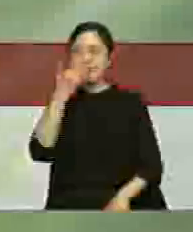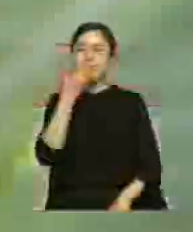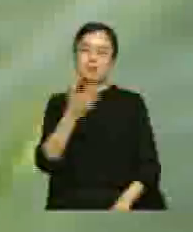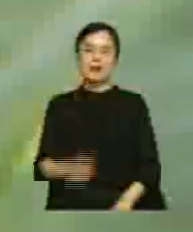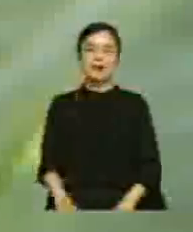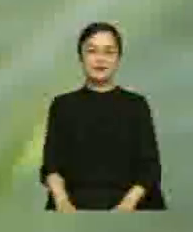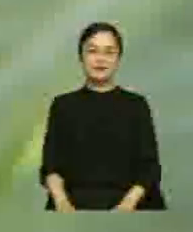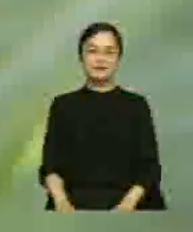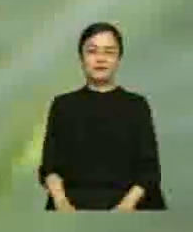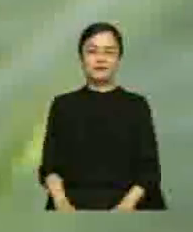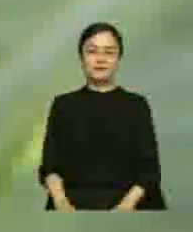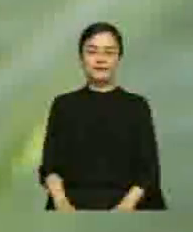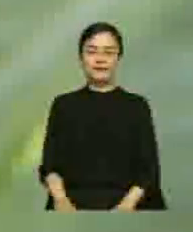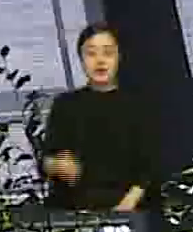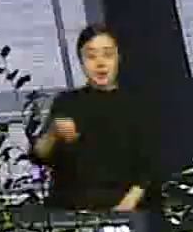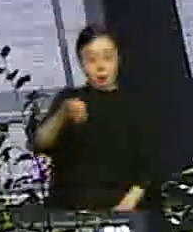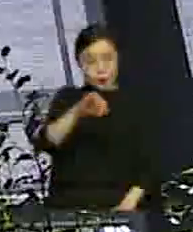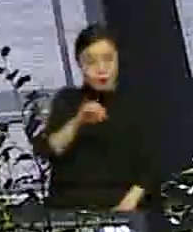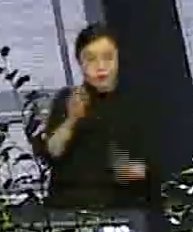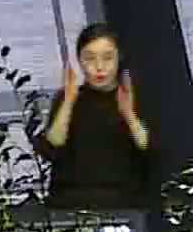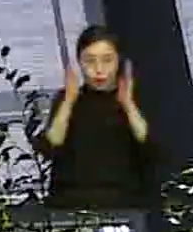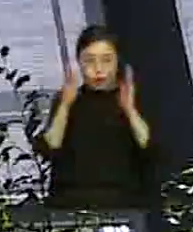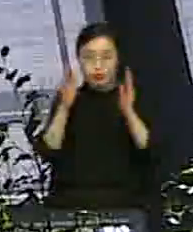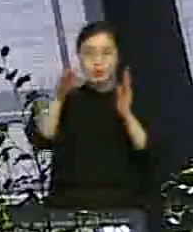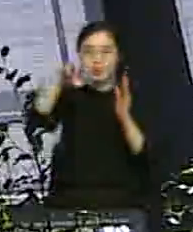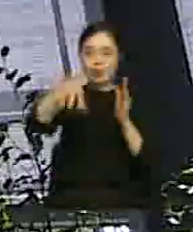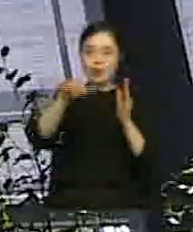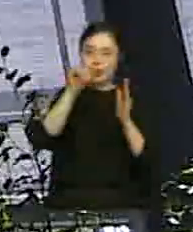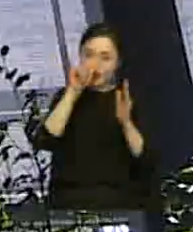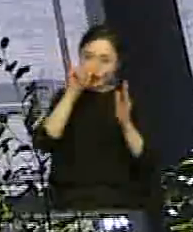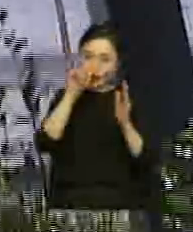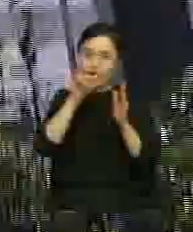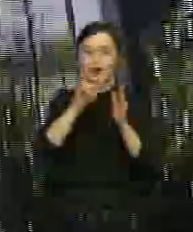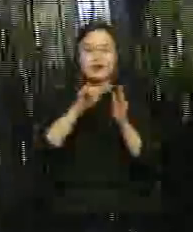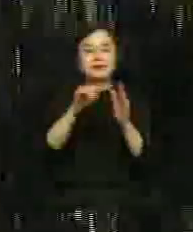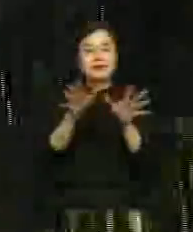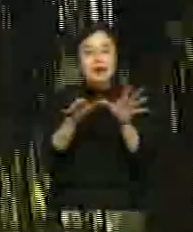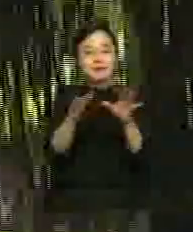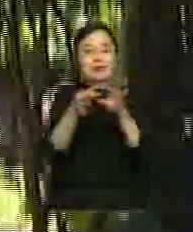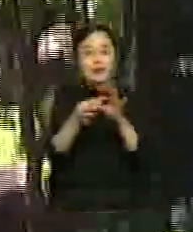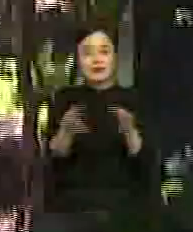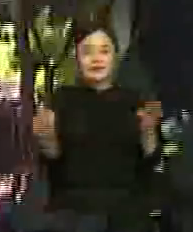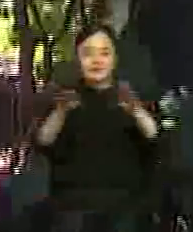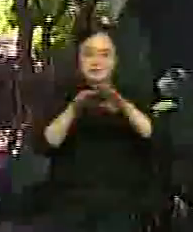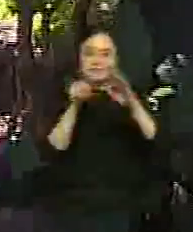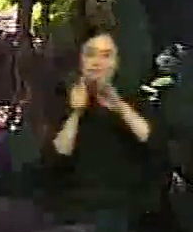주요 시설은 곤충 학습 강과 사육 배양 실 나비 온실 등 입니다